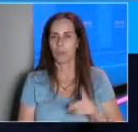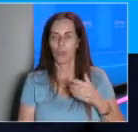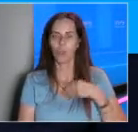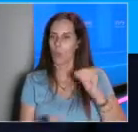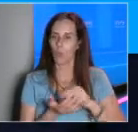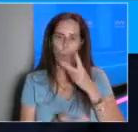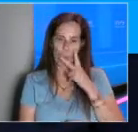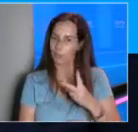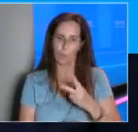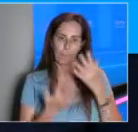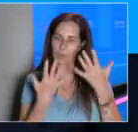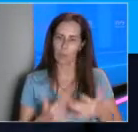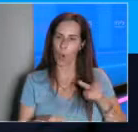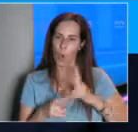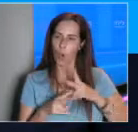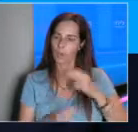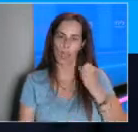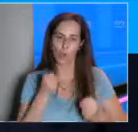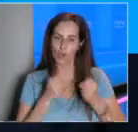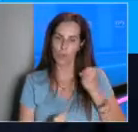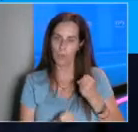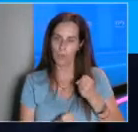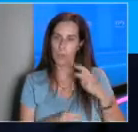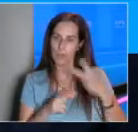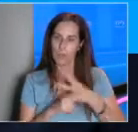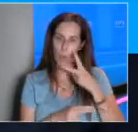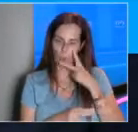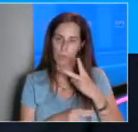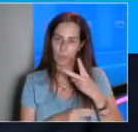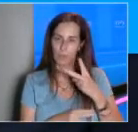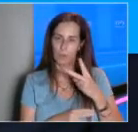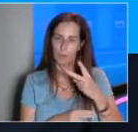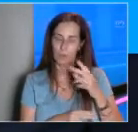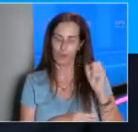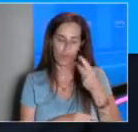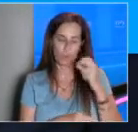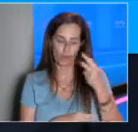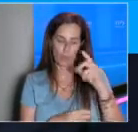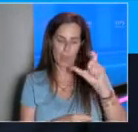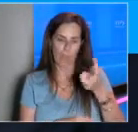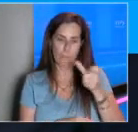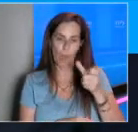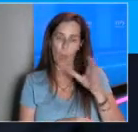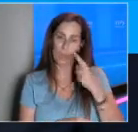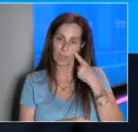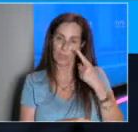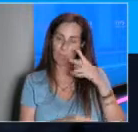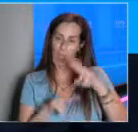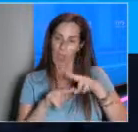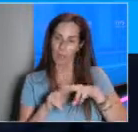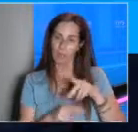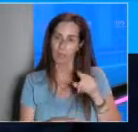אנחנו עוד לא רואים אותם במספר החולים הקשים. כן. בדרך כלל אנחנו רואים את הלג הזה של השבועיים שלושה, אז ייתכן שנראה את זה